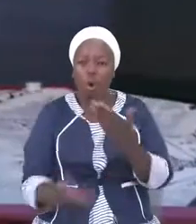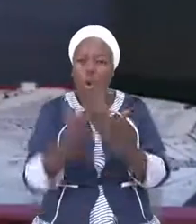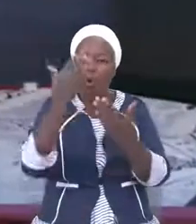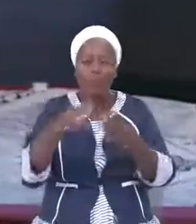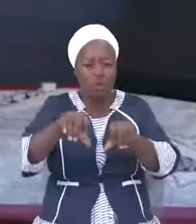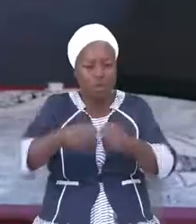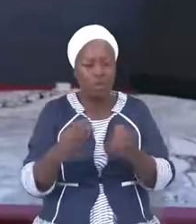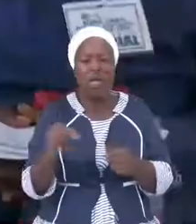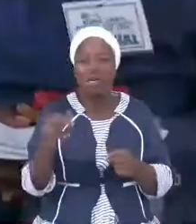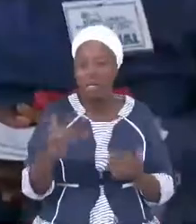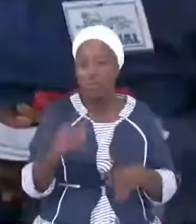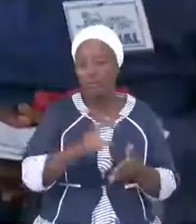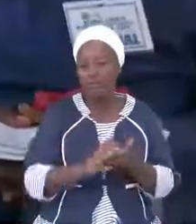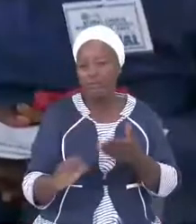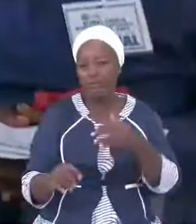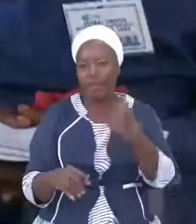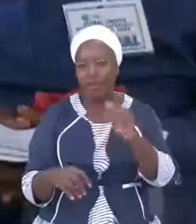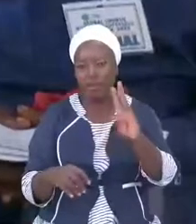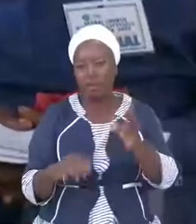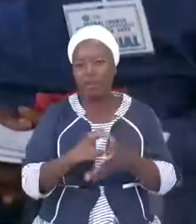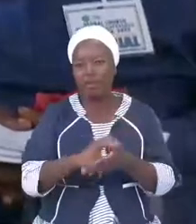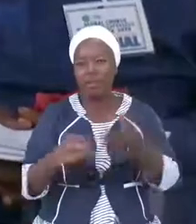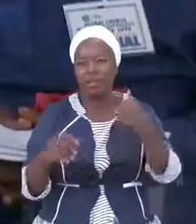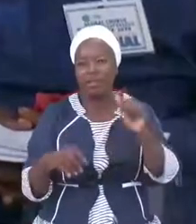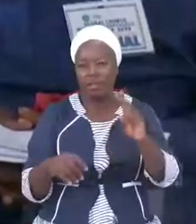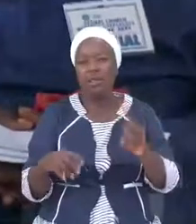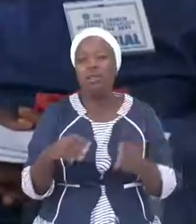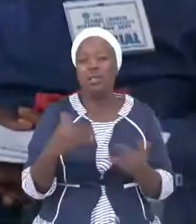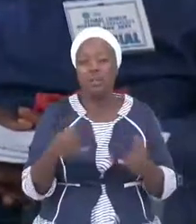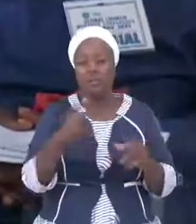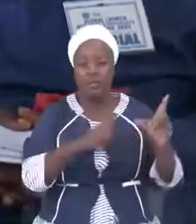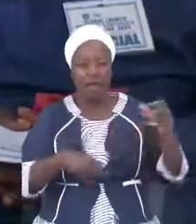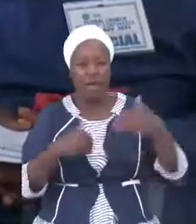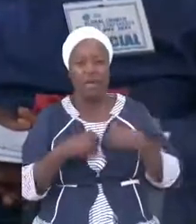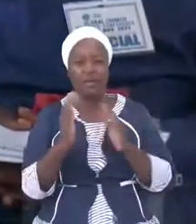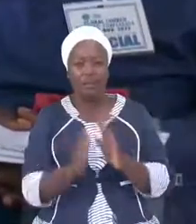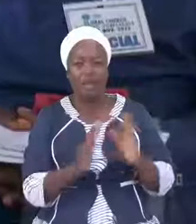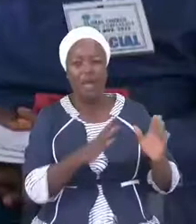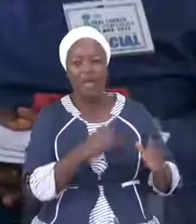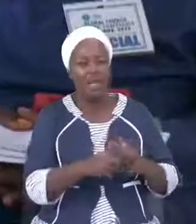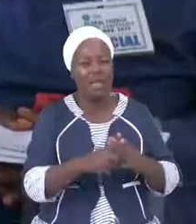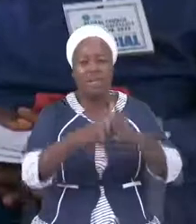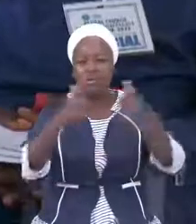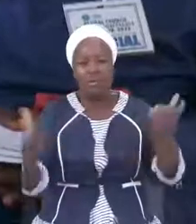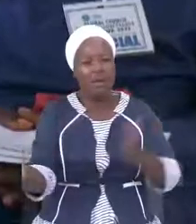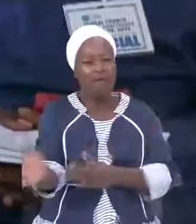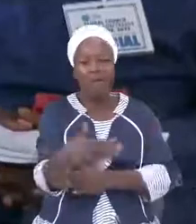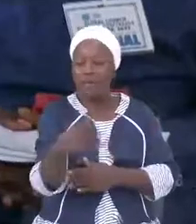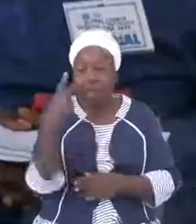une grande tempête. Le navire menaçait de faire naufrage. Verset 17,